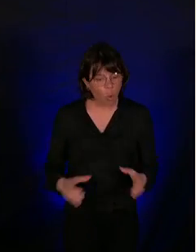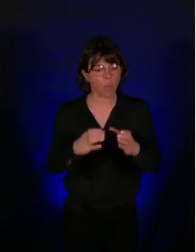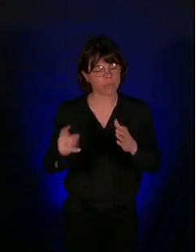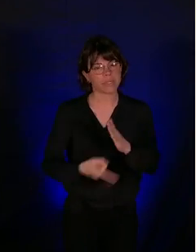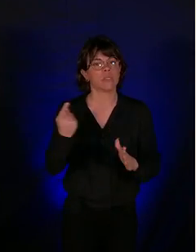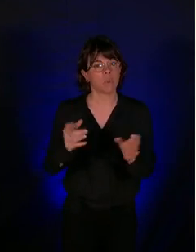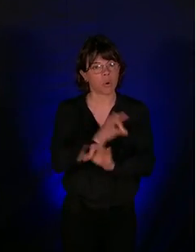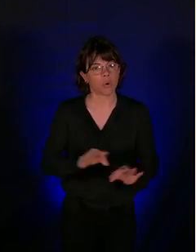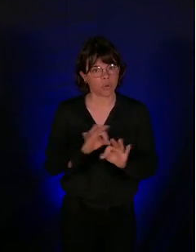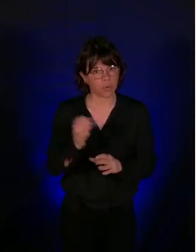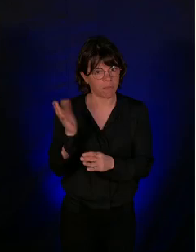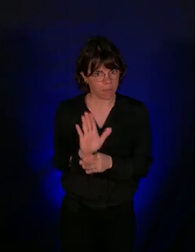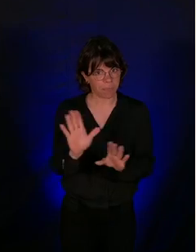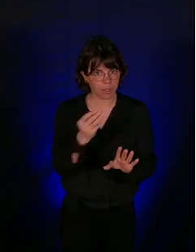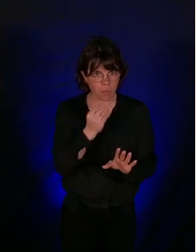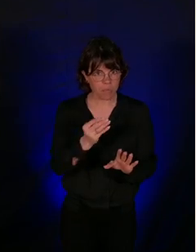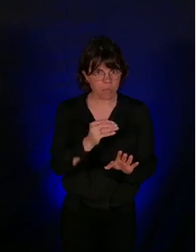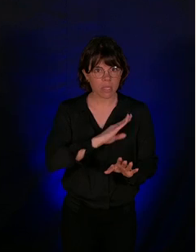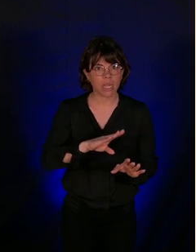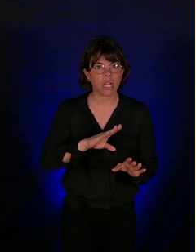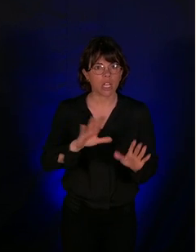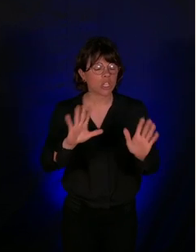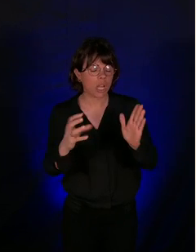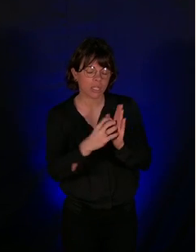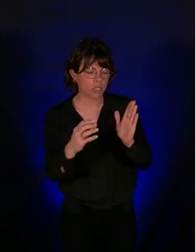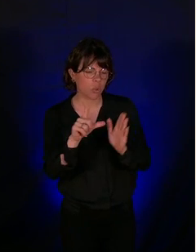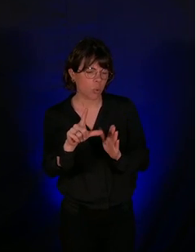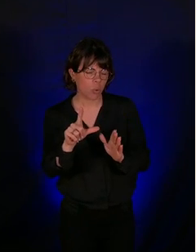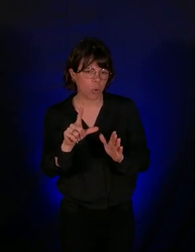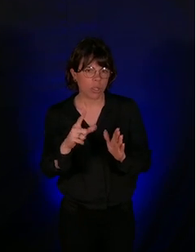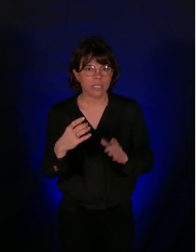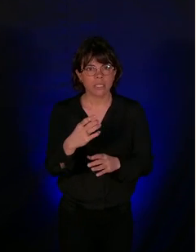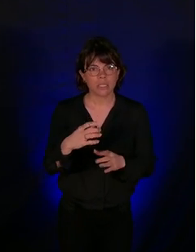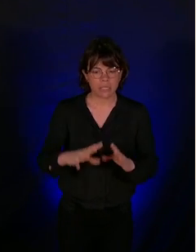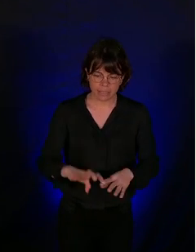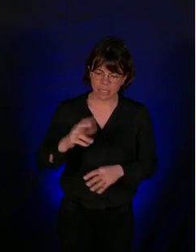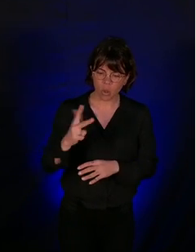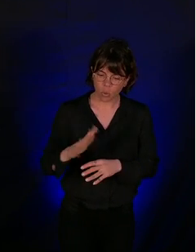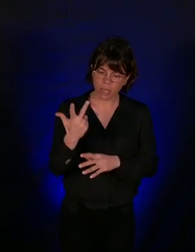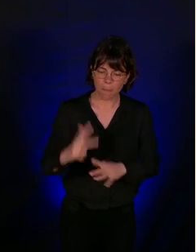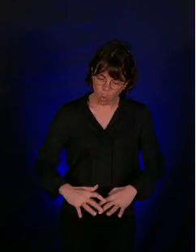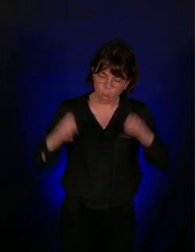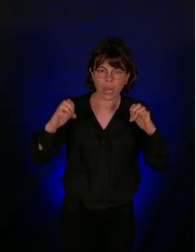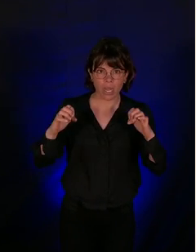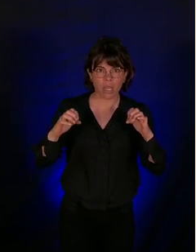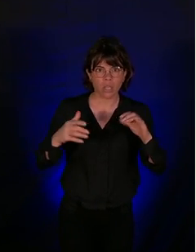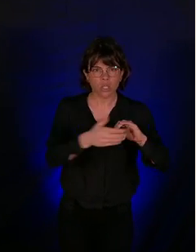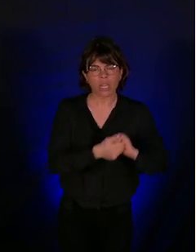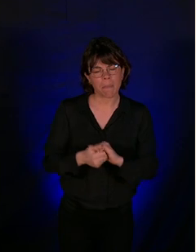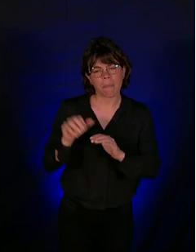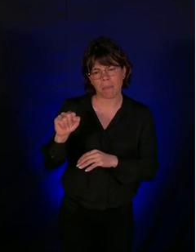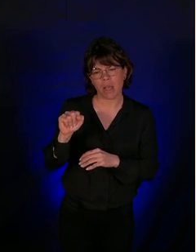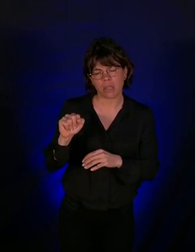l'affirmer ok article 526 j'ai fini j'ai fini 2 secondes le 53e congrès décide vous l'avez les camarads ça va 2